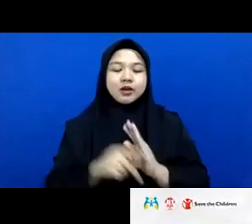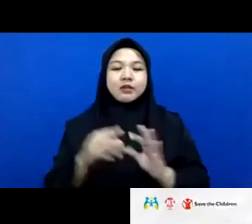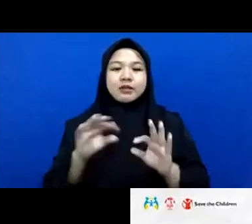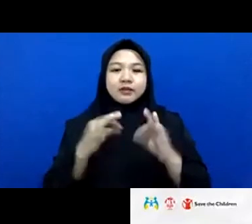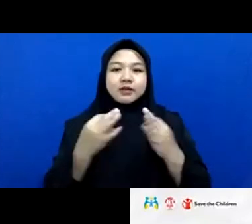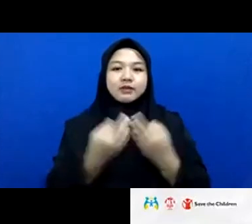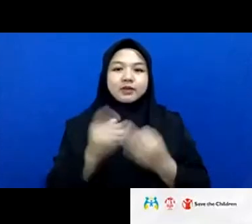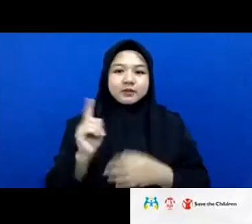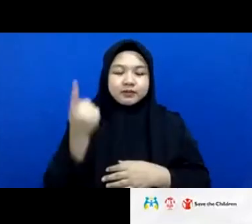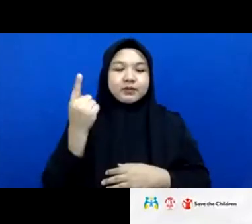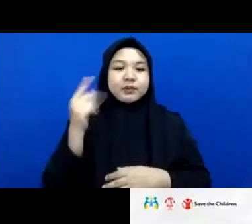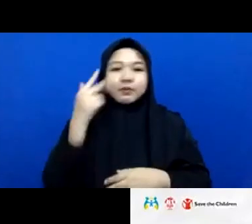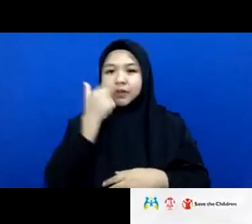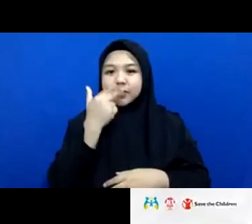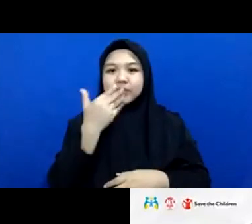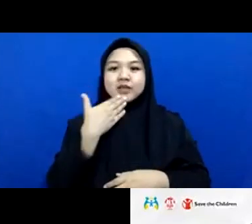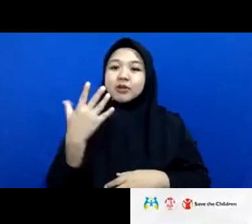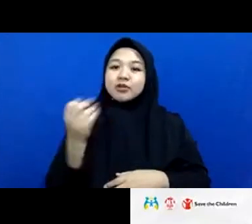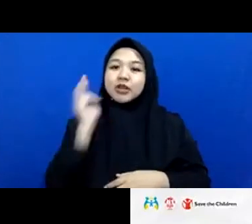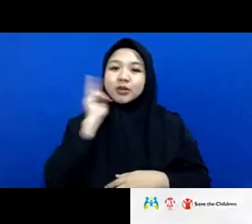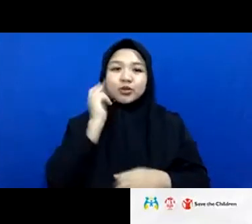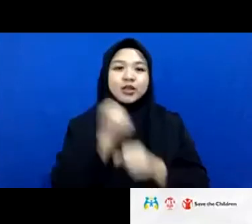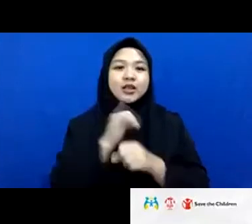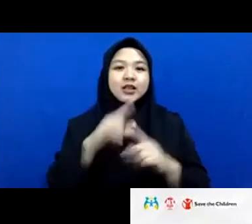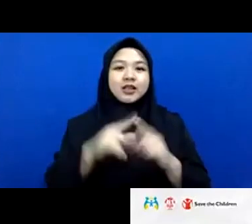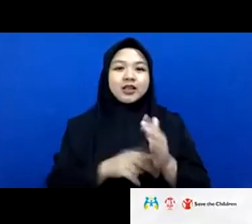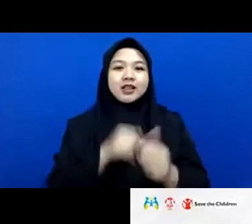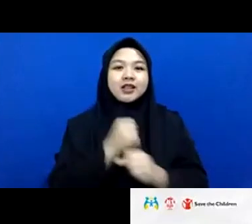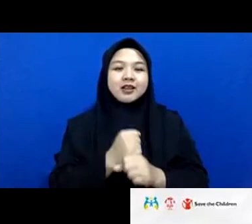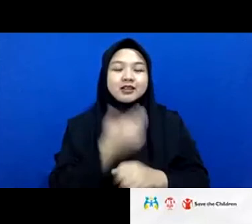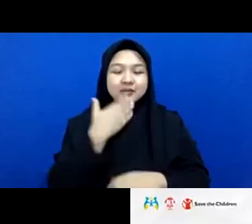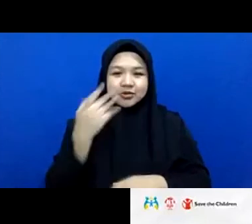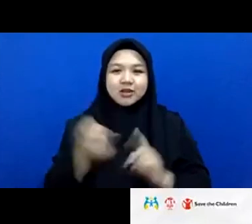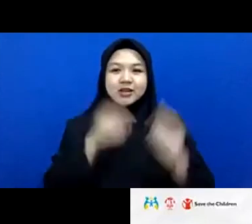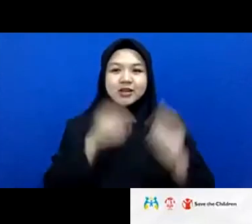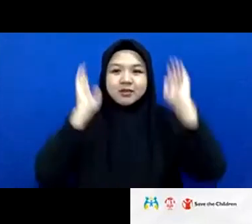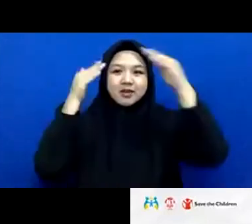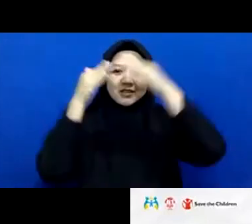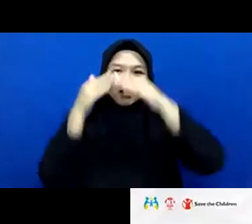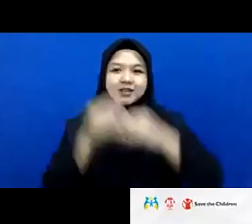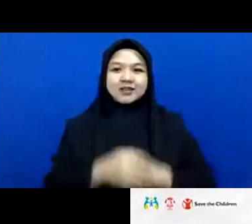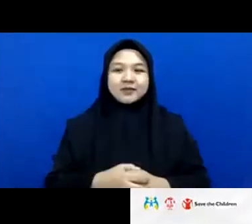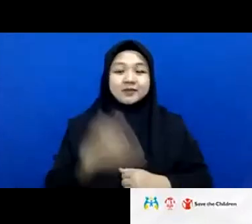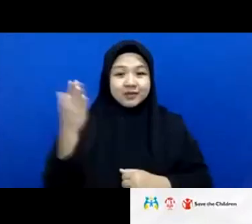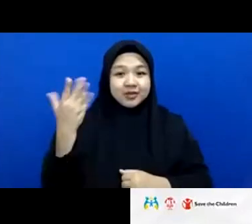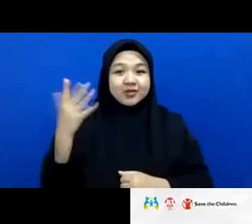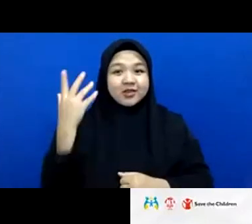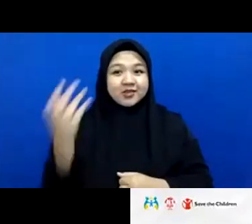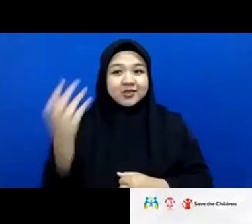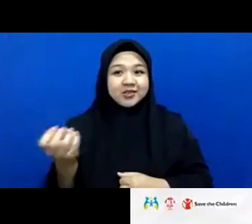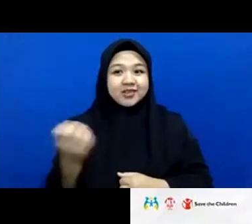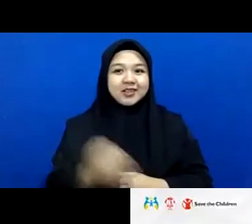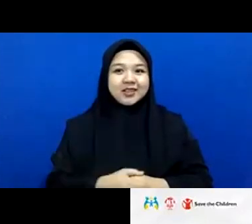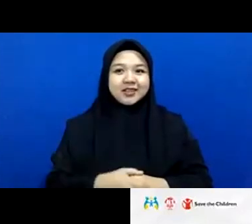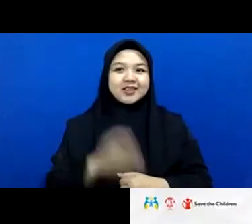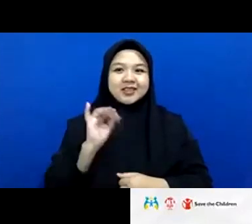Bandung. Selamat sore Bu Gilang. Selamat sore dari Makassar Mbak Esti. Iya, di sana sudah sore ya sekarang ya Bu Gilang ya.